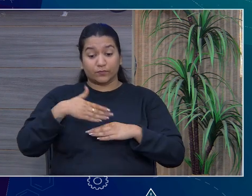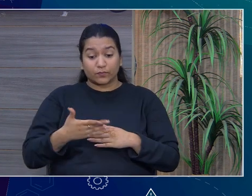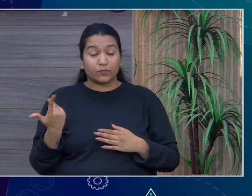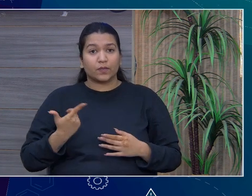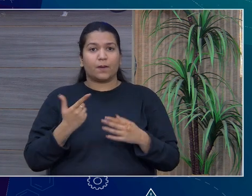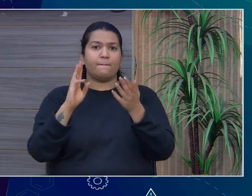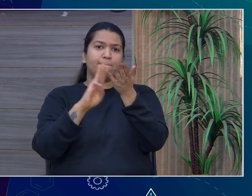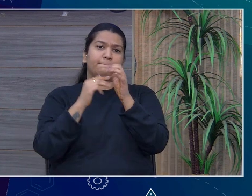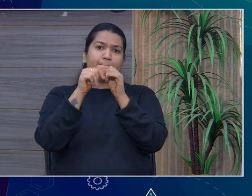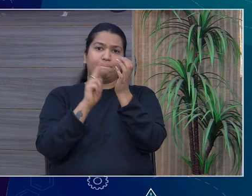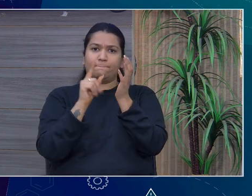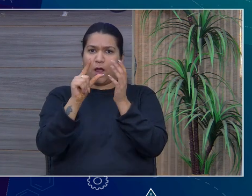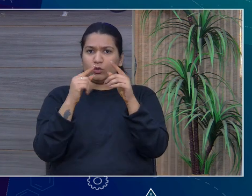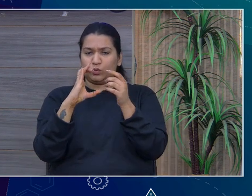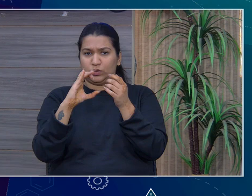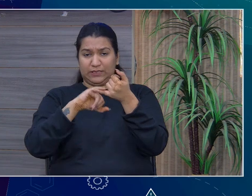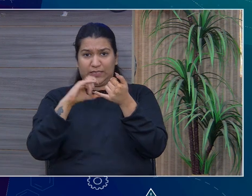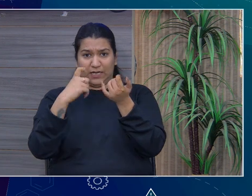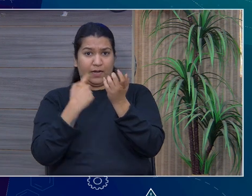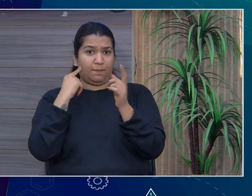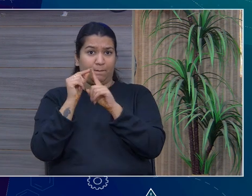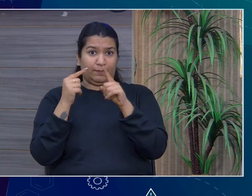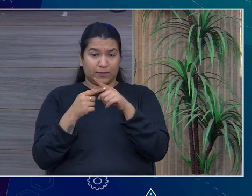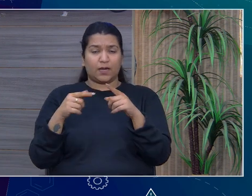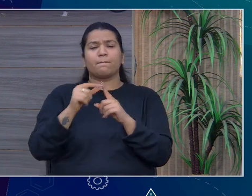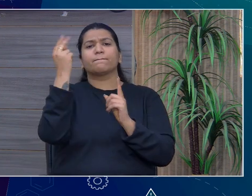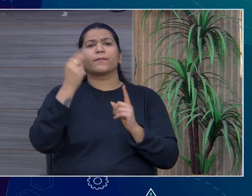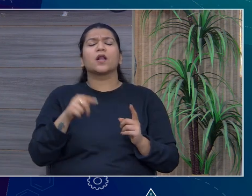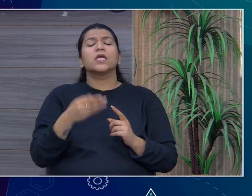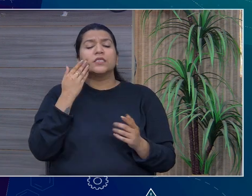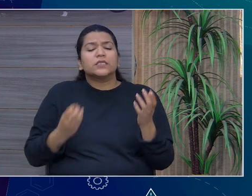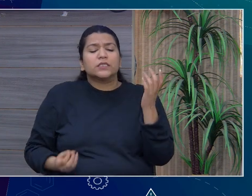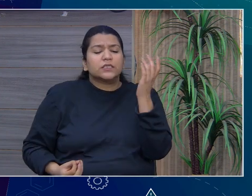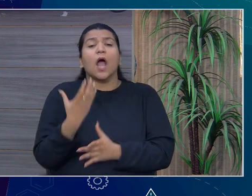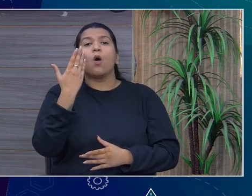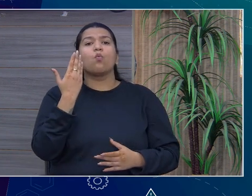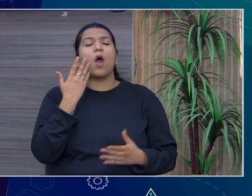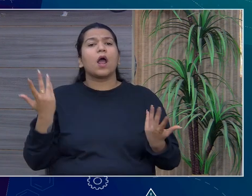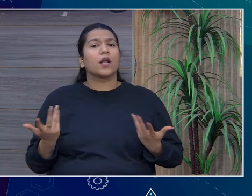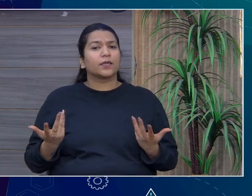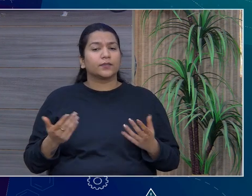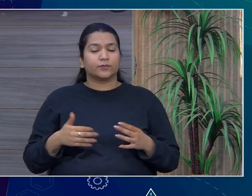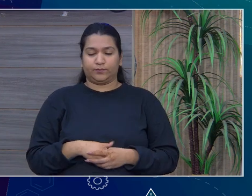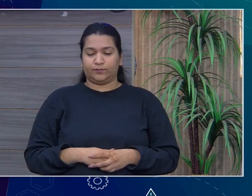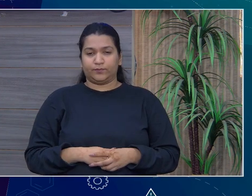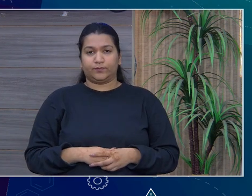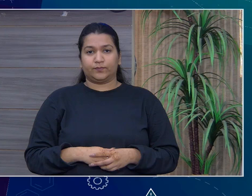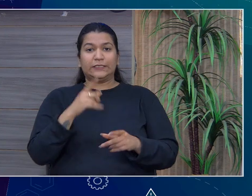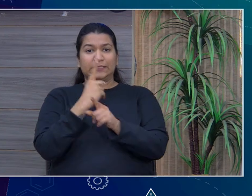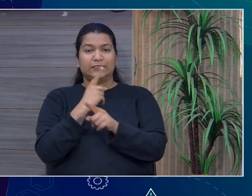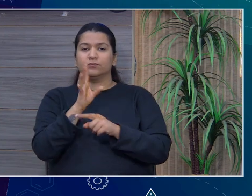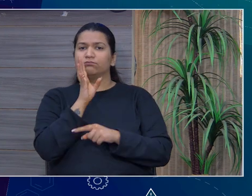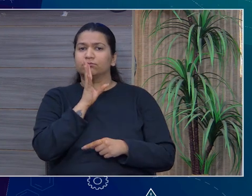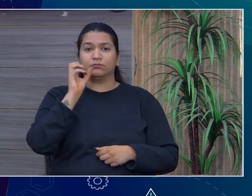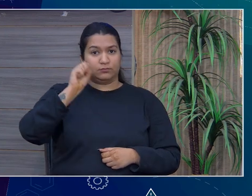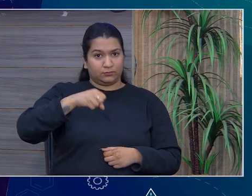मनुस्क्रिप्ट पेंटिंग ट्रेडिशन अपने मेन टॉपिक पर, उसका ओरिजिन कहाँ से इसकी शुरुआत माने। जी सर, मैं यहाँ पर